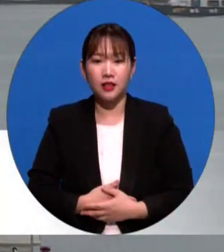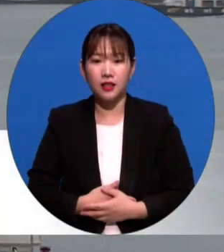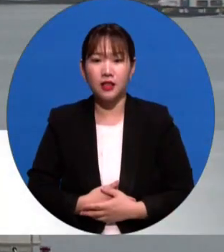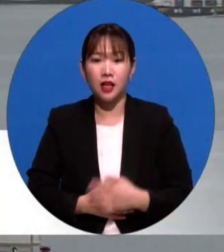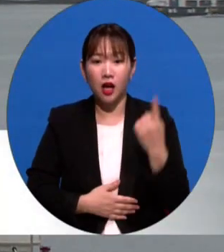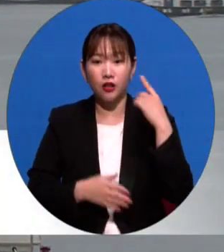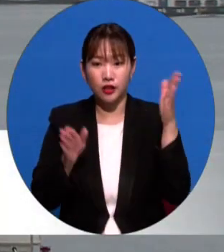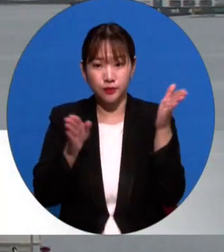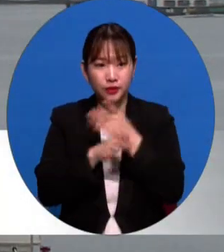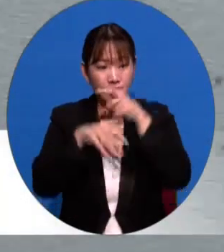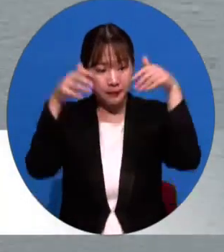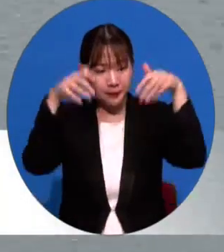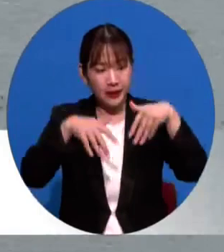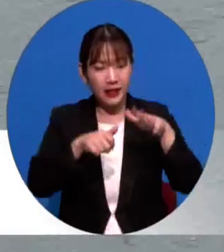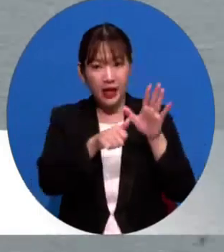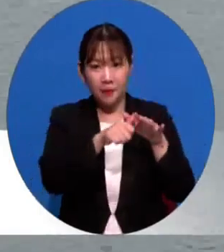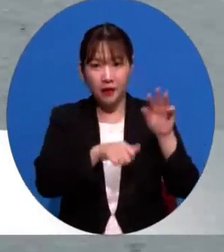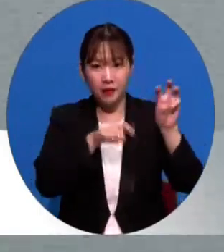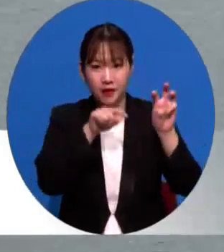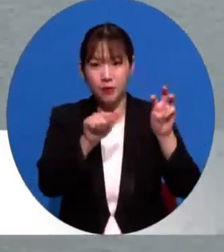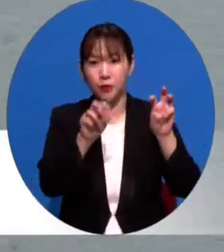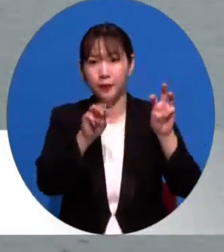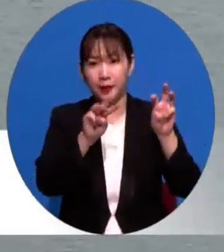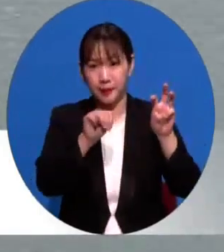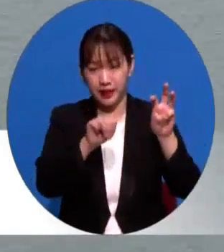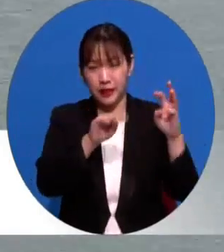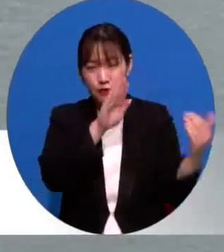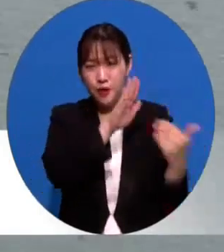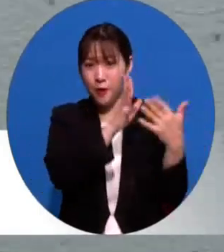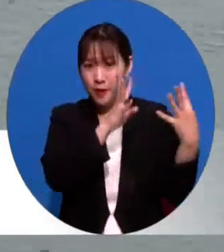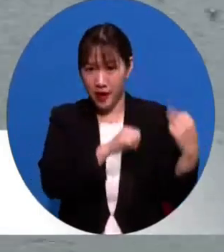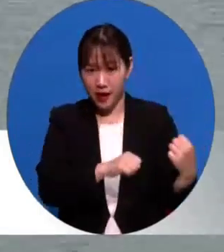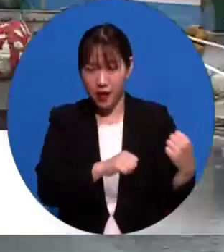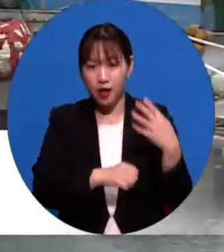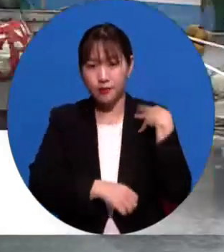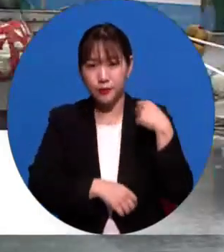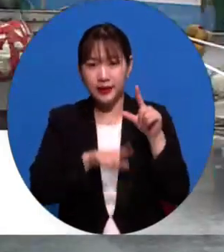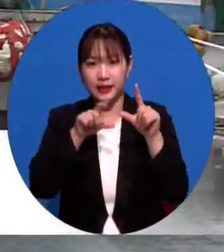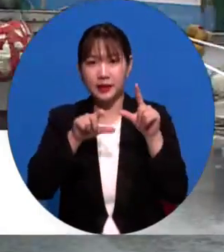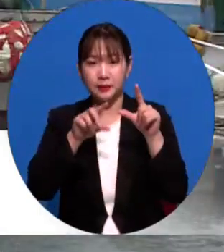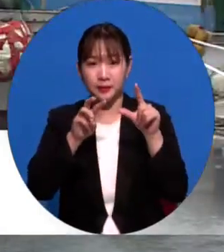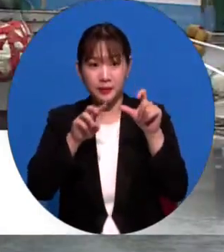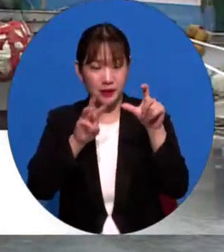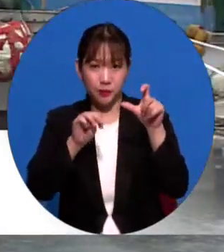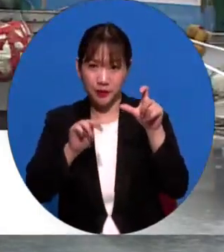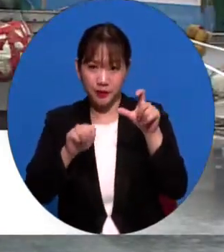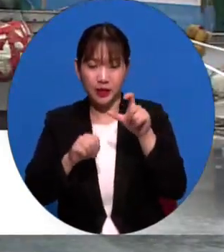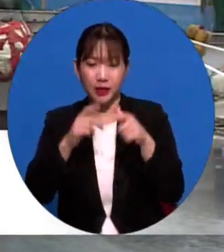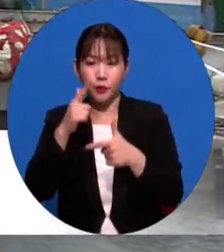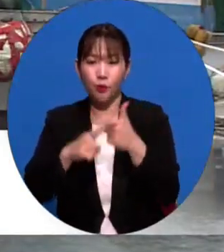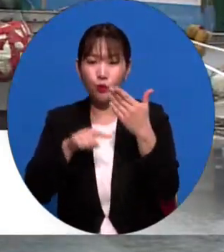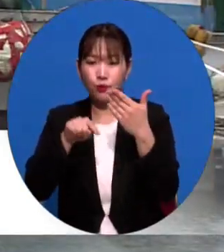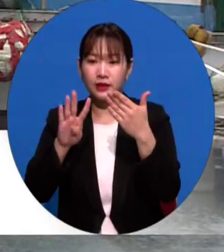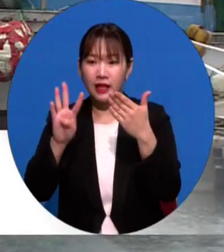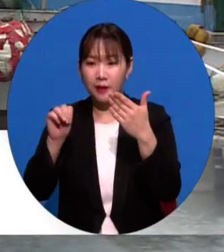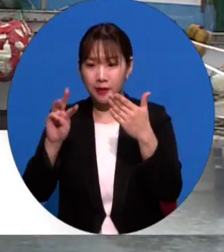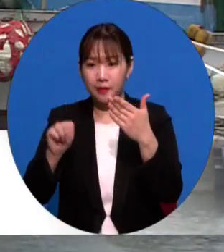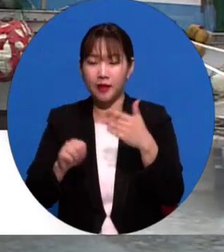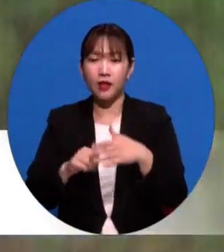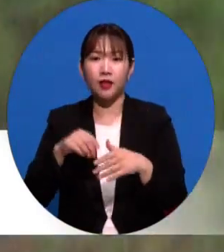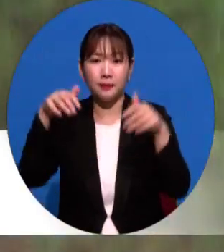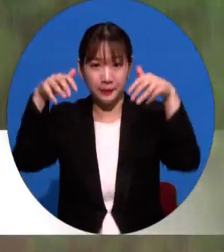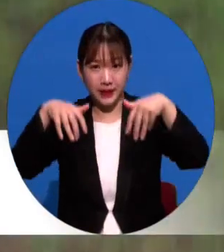어제부터 내린 비는 한 평에 30.5mm를 최고로 무한 15 목포는 9.4mm를 기록하고